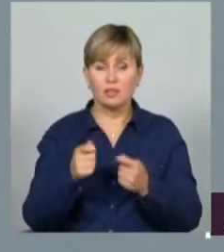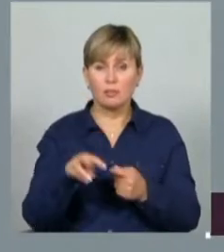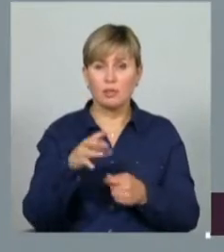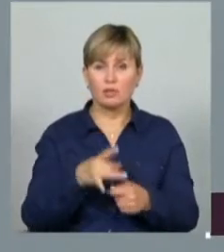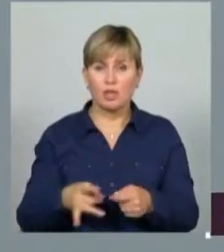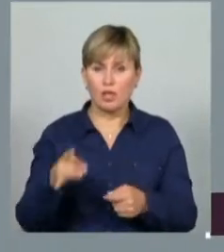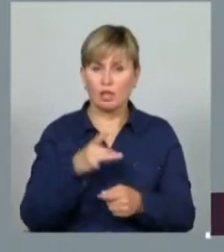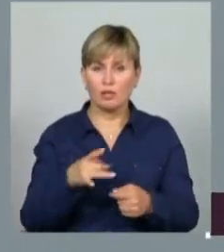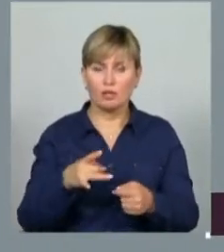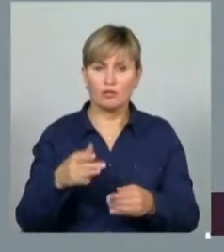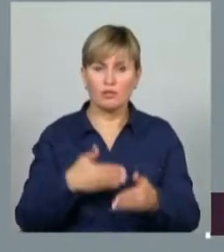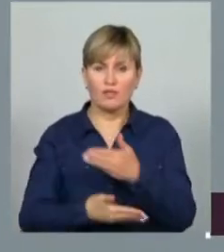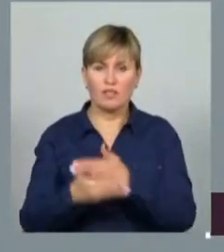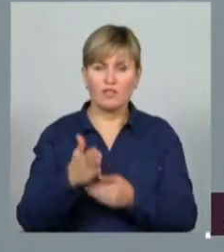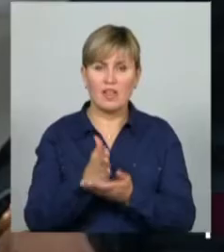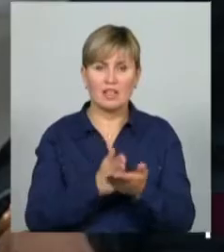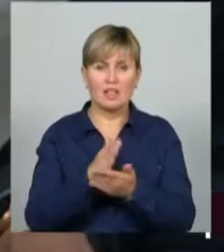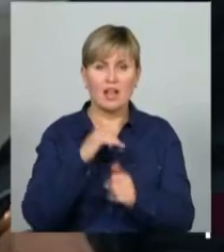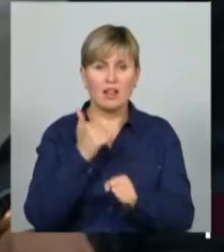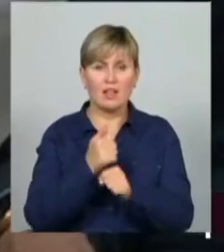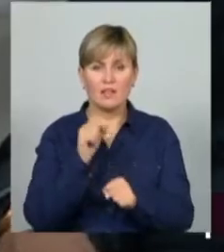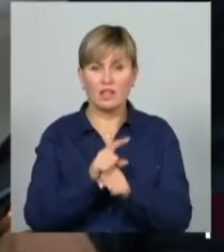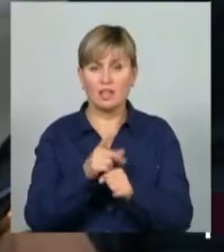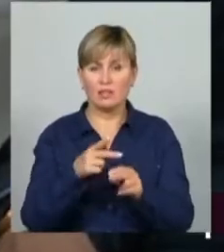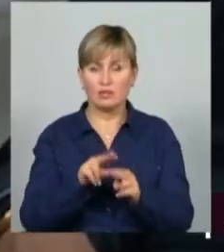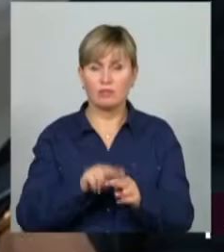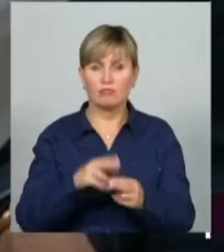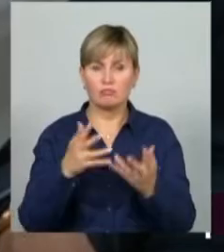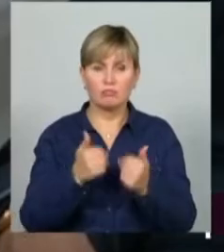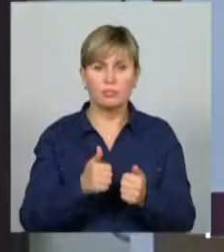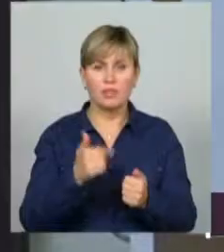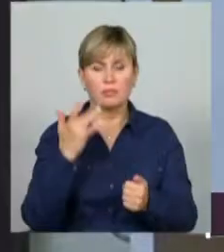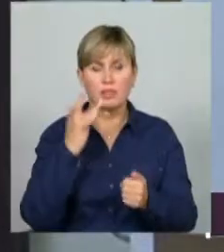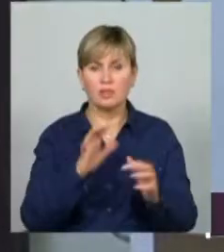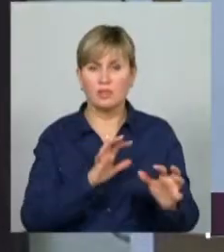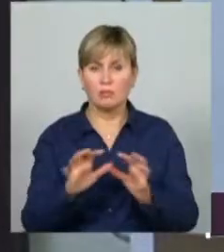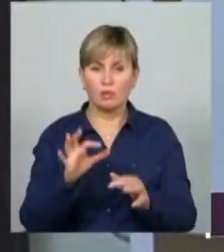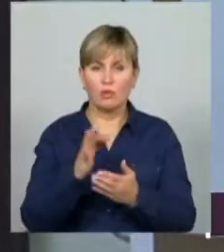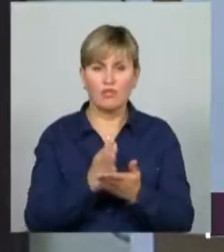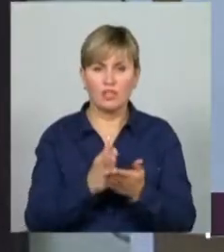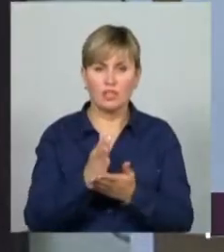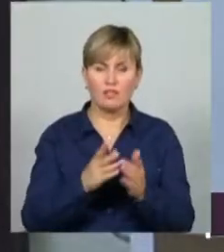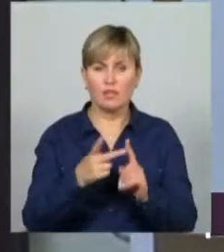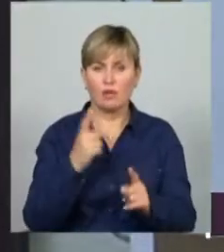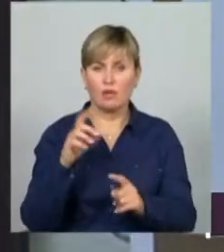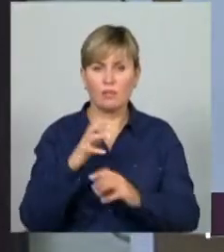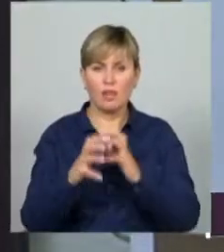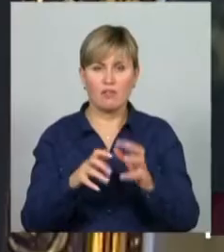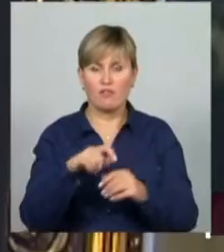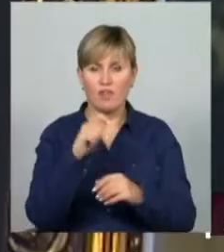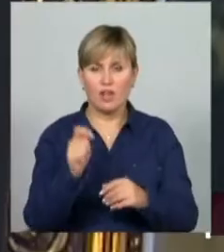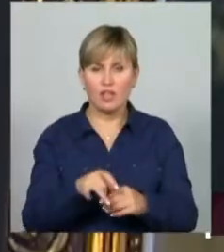Медеуский районный совет ветеранов. Одной из главных задач на этом посту он считал постоянную заботу о ветеранах Второй мировой войны